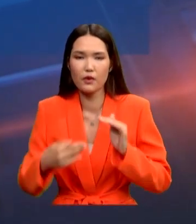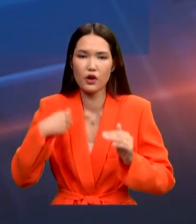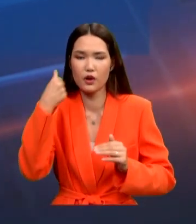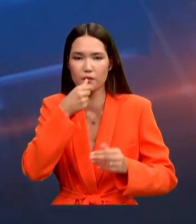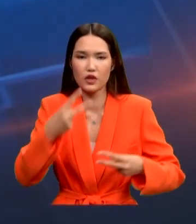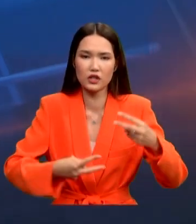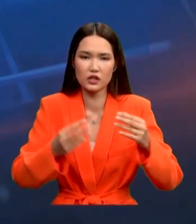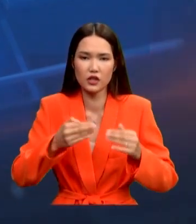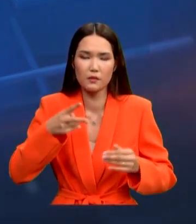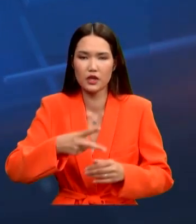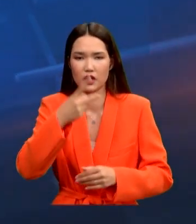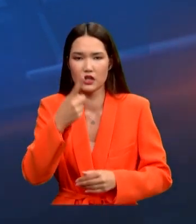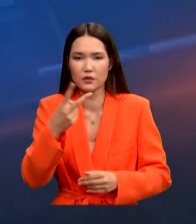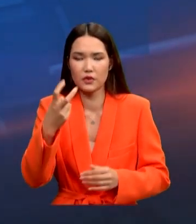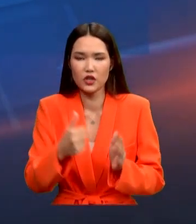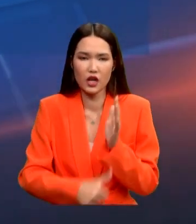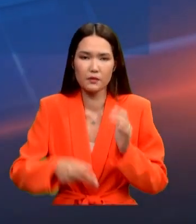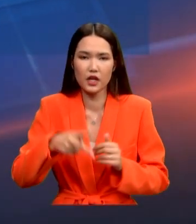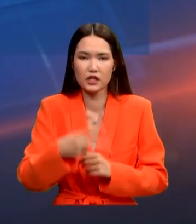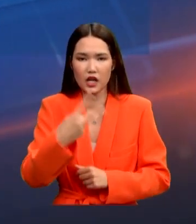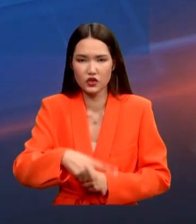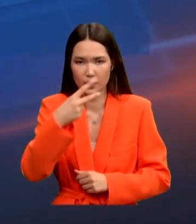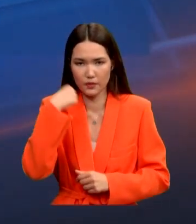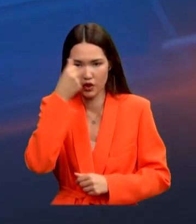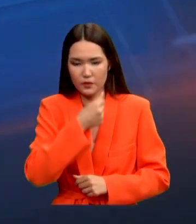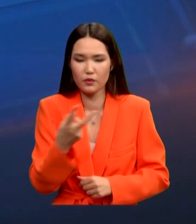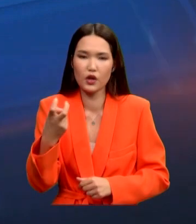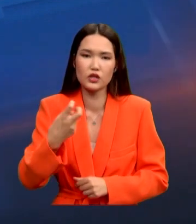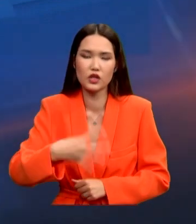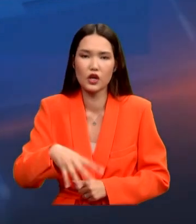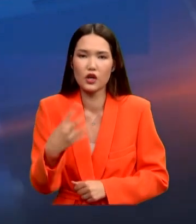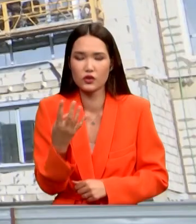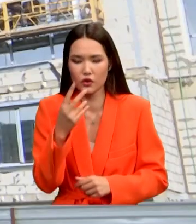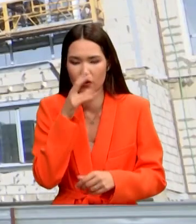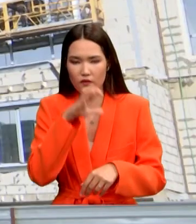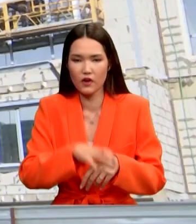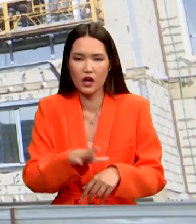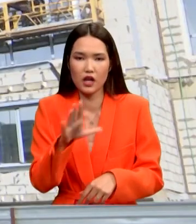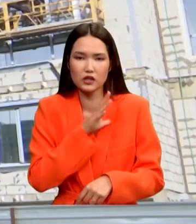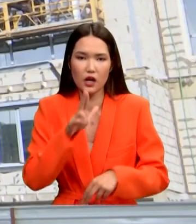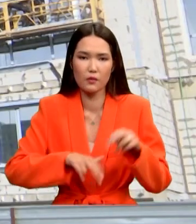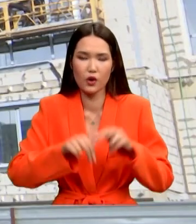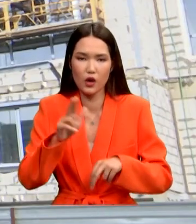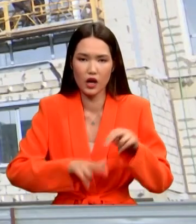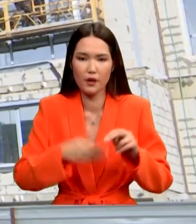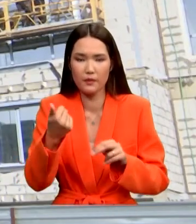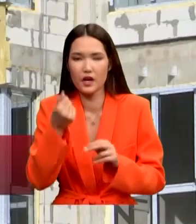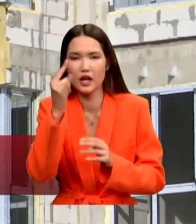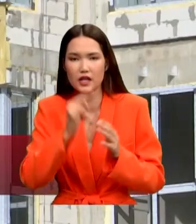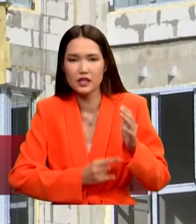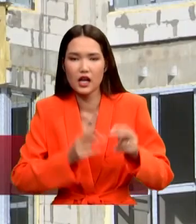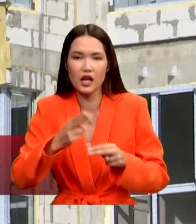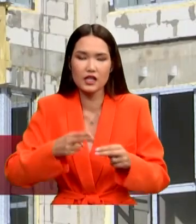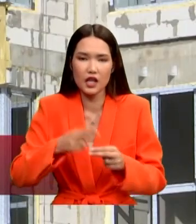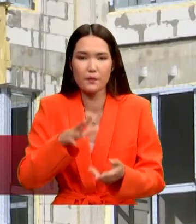Мысалға 2021 жылы 260, 2022 жылы 244 факті тіркелген. 13 жыл құрылыс саласында терезе салумен айналысып